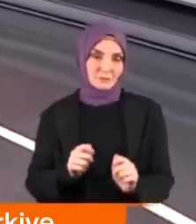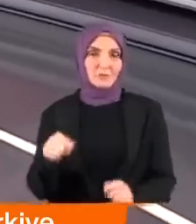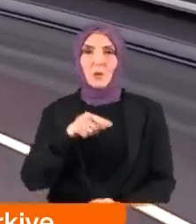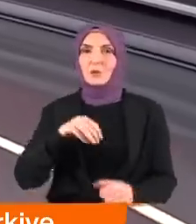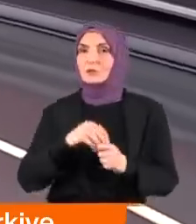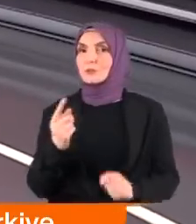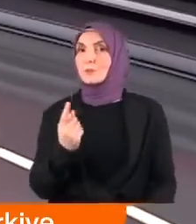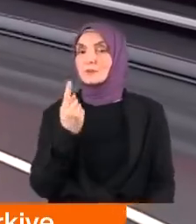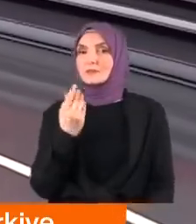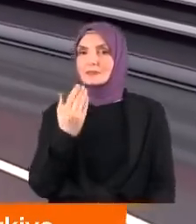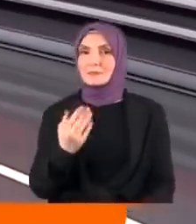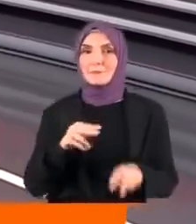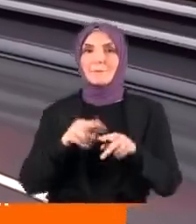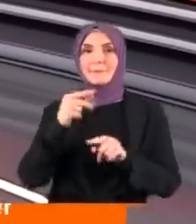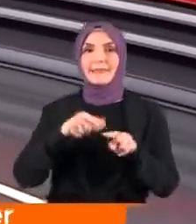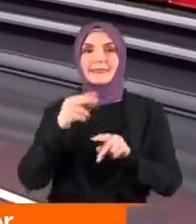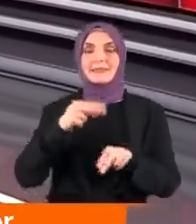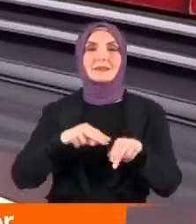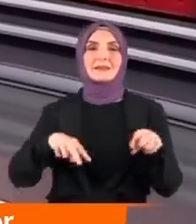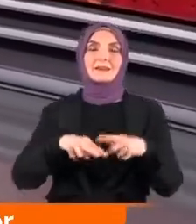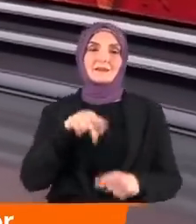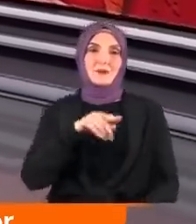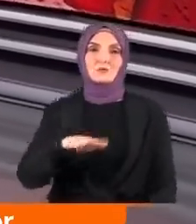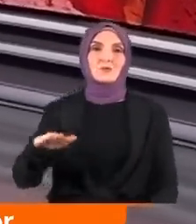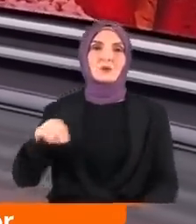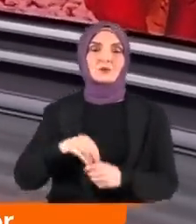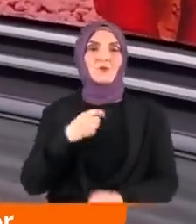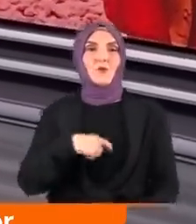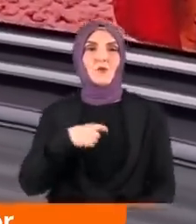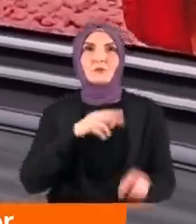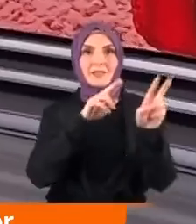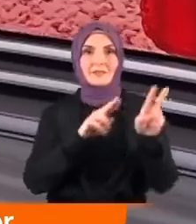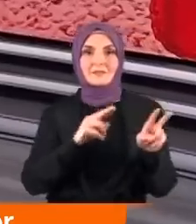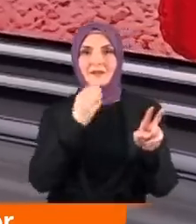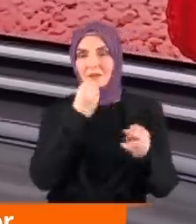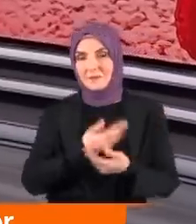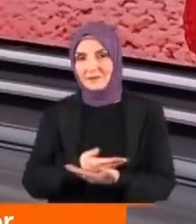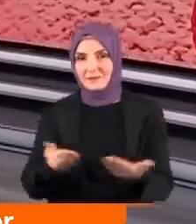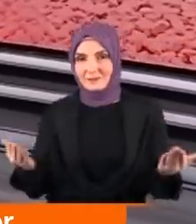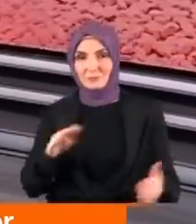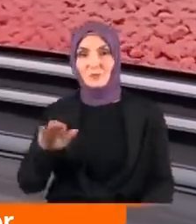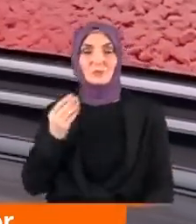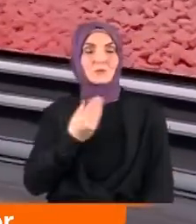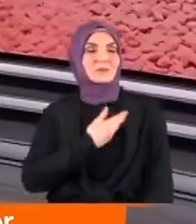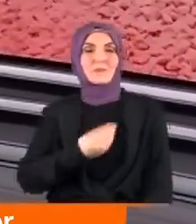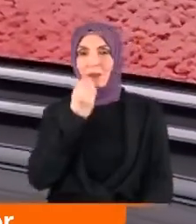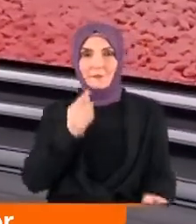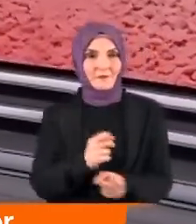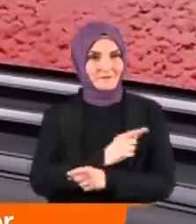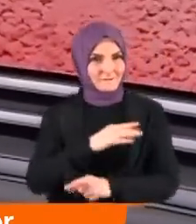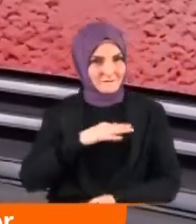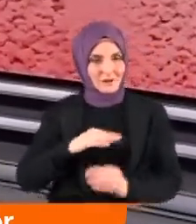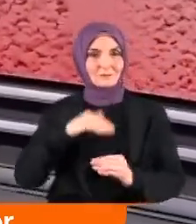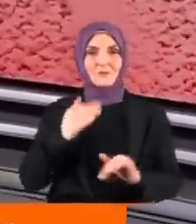Minika'nın çocuklara özel iftar programı. Çocukların en sevdiği yemeklerin yendiği çadırda eğlence yemeğin ardından da devam